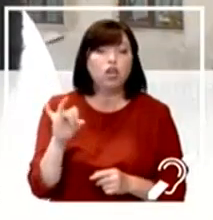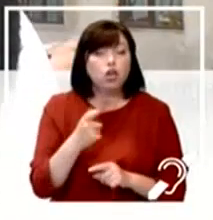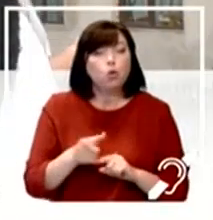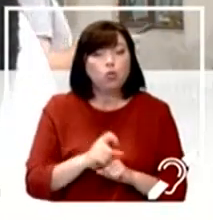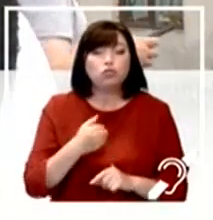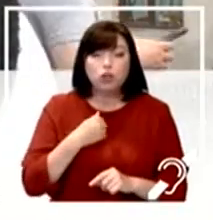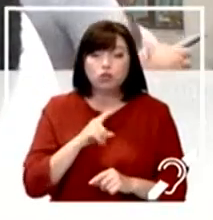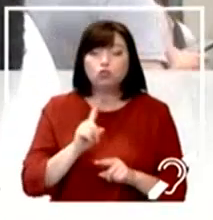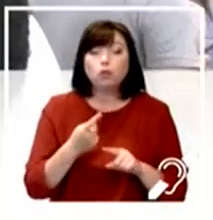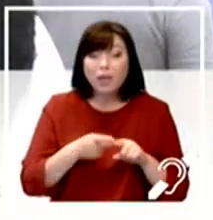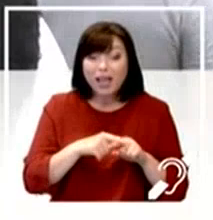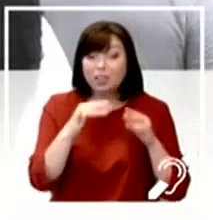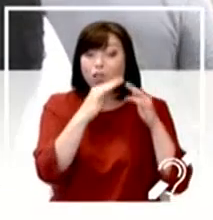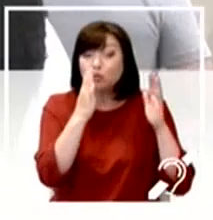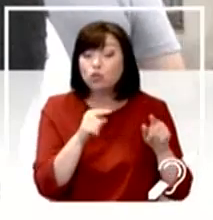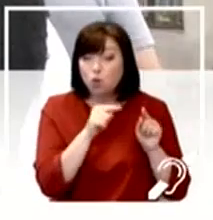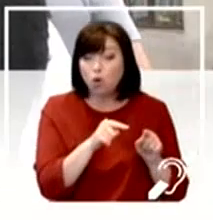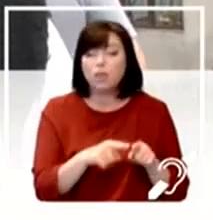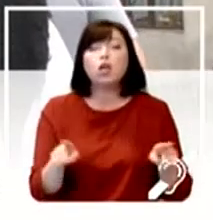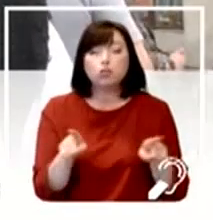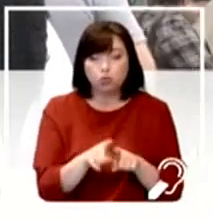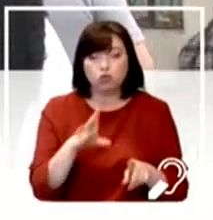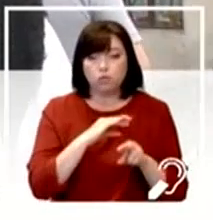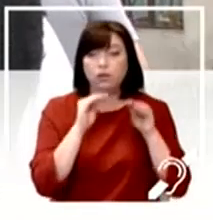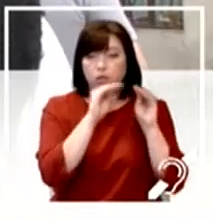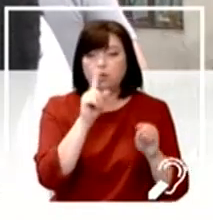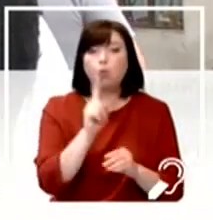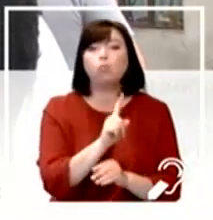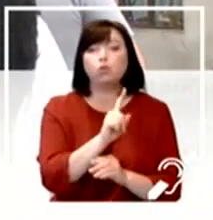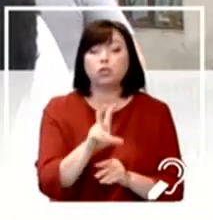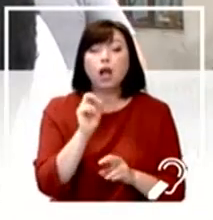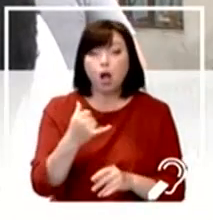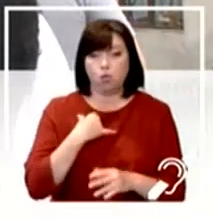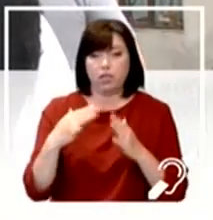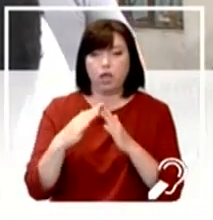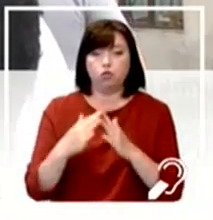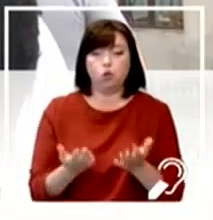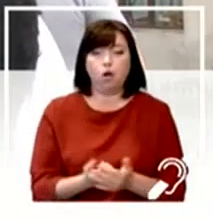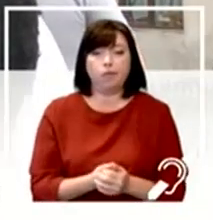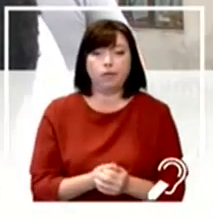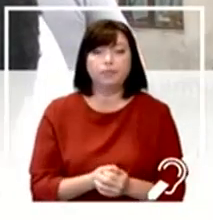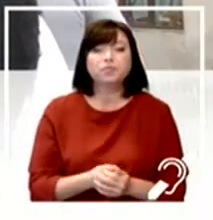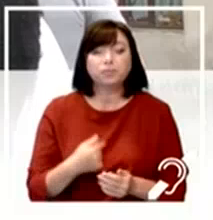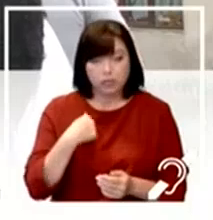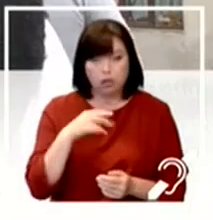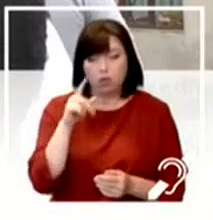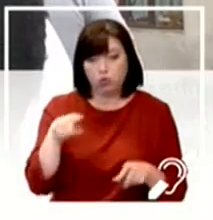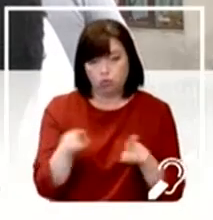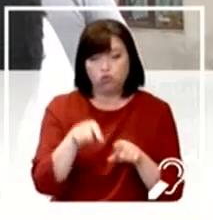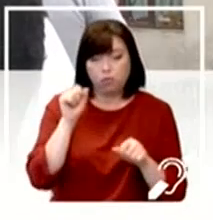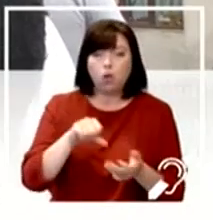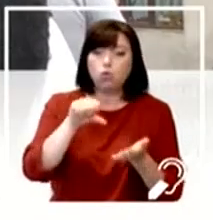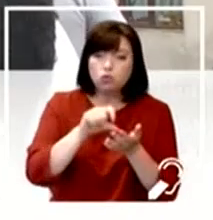în casa asta care se află aici să fie muzeu, așa cum este și la mine casă. Aș participa și eu cu